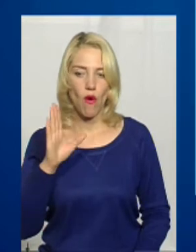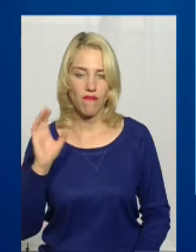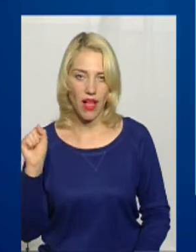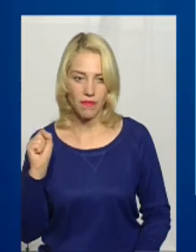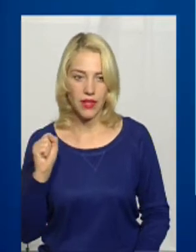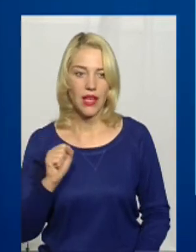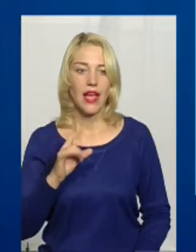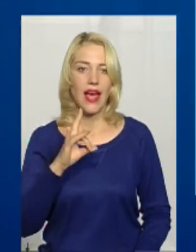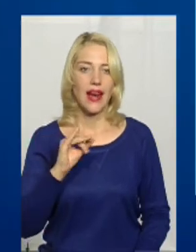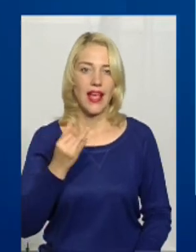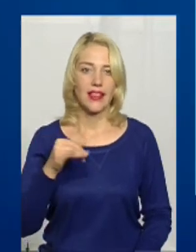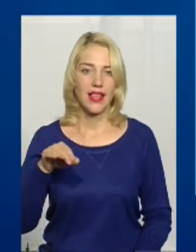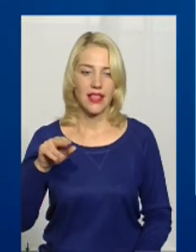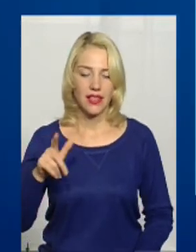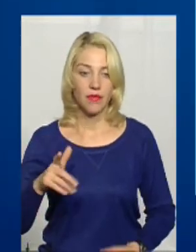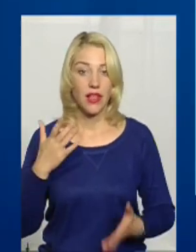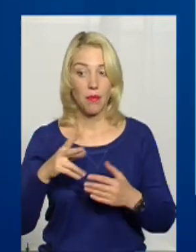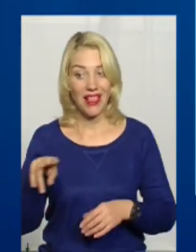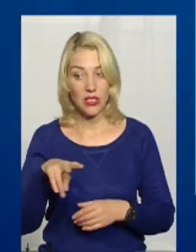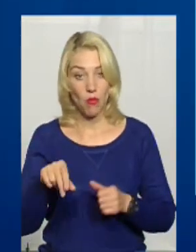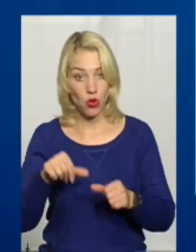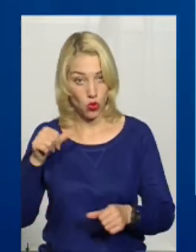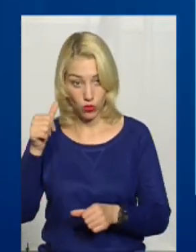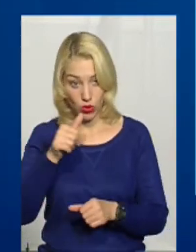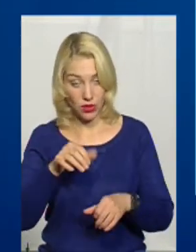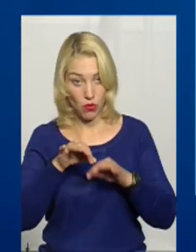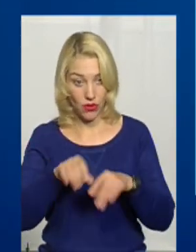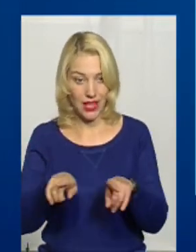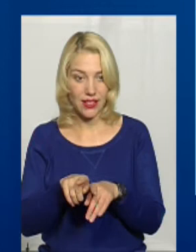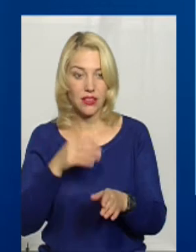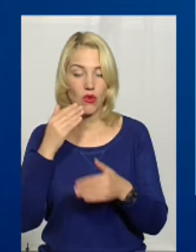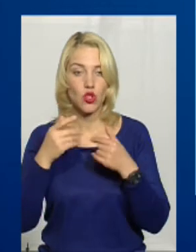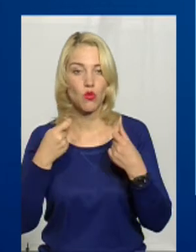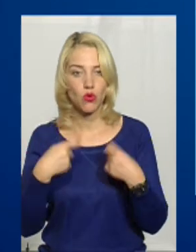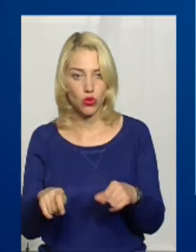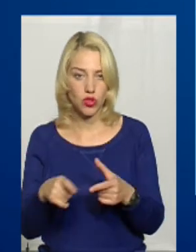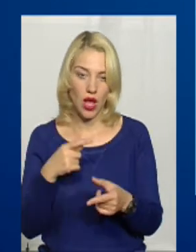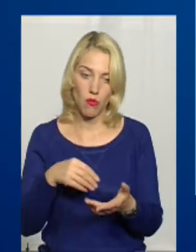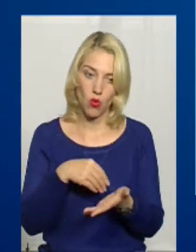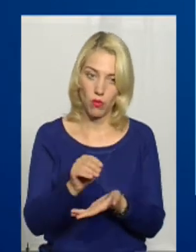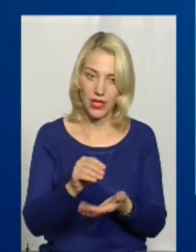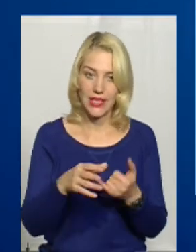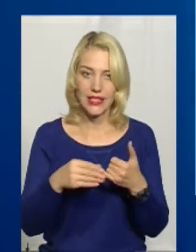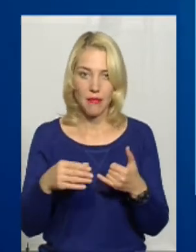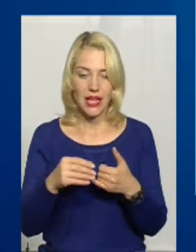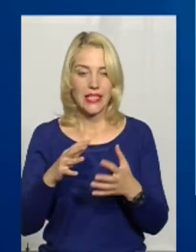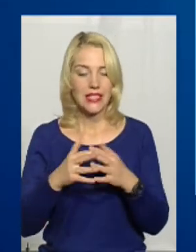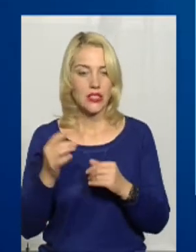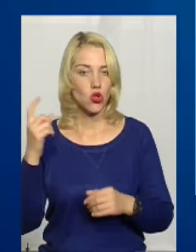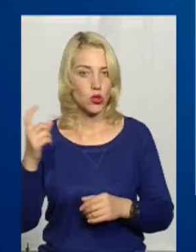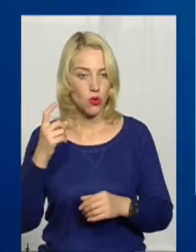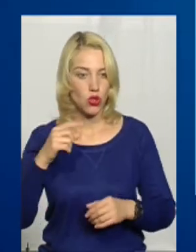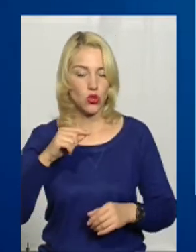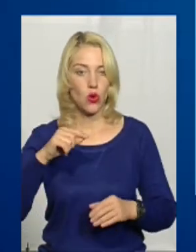«Рейтинг», якби у листопаді минулого року проводився такий референдум з продажу або купівлі земель